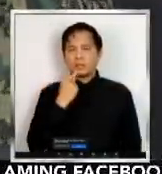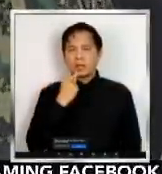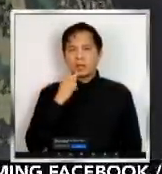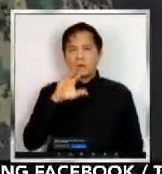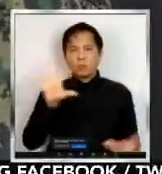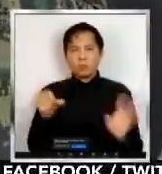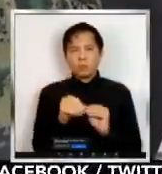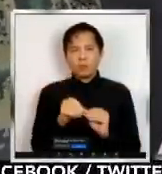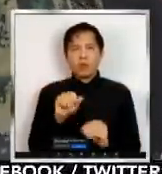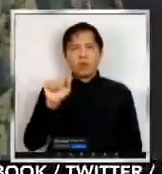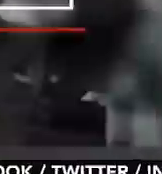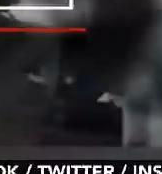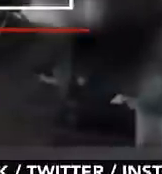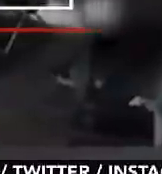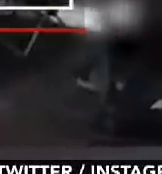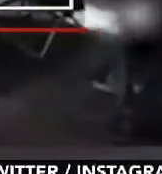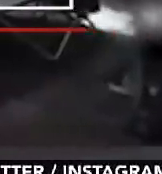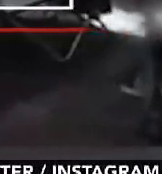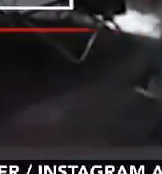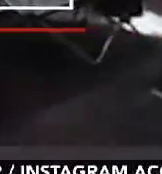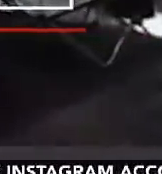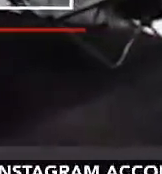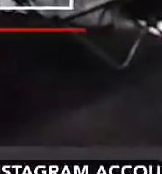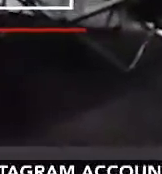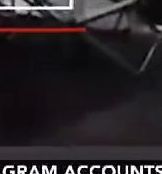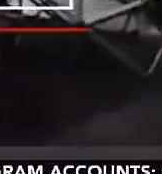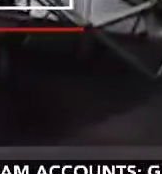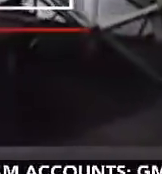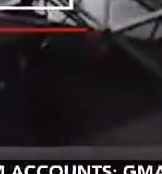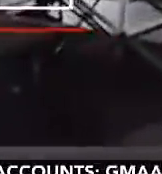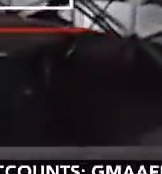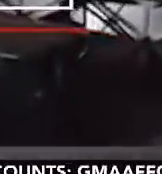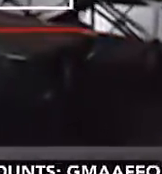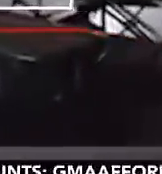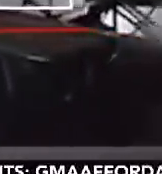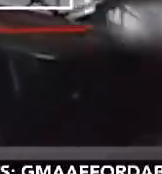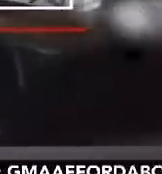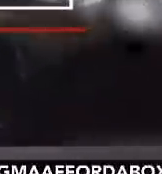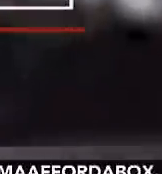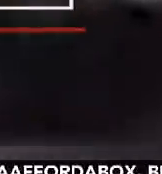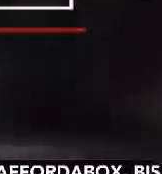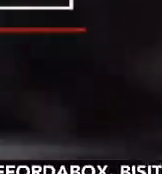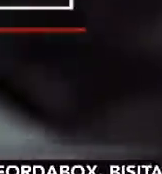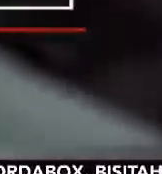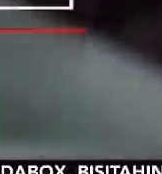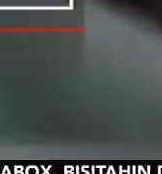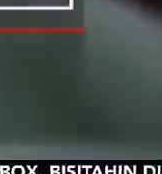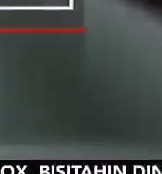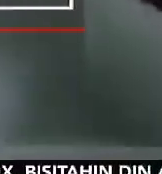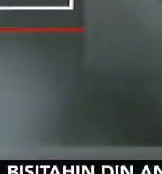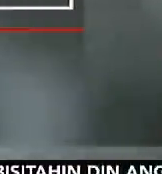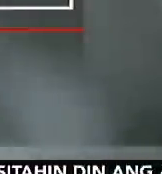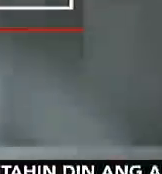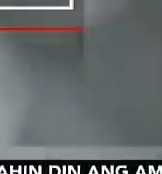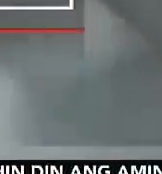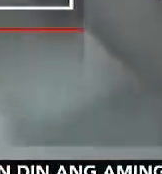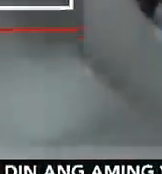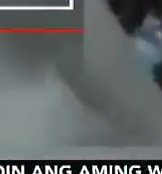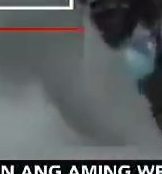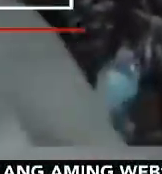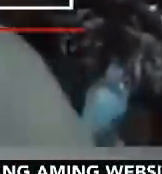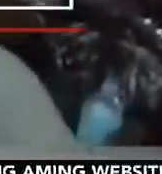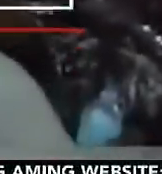ang bilang ng mga pulis sa buong bansa na tinamaan ng COVID-19. 171 sa kanila nahawa mula lang nitong